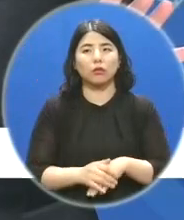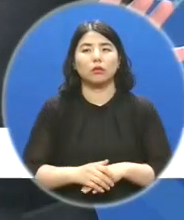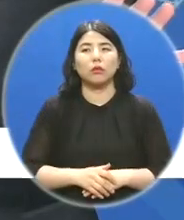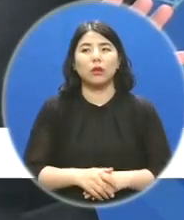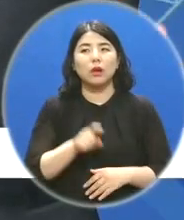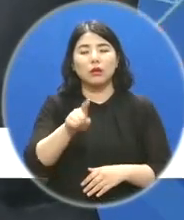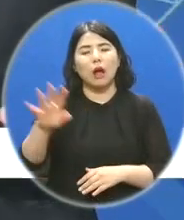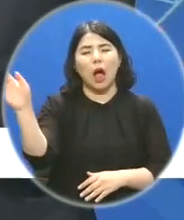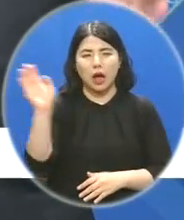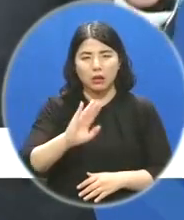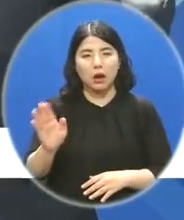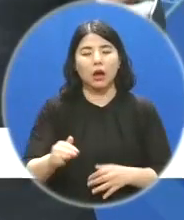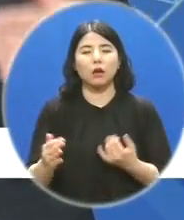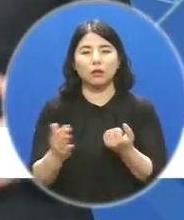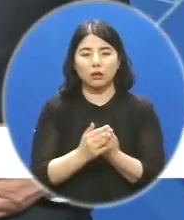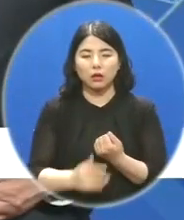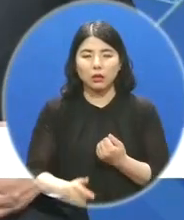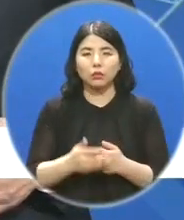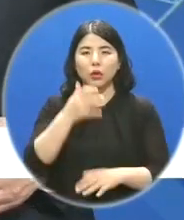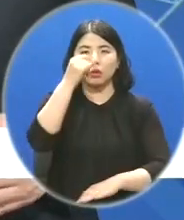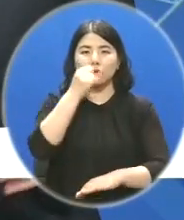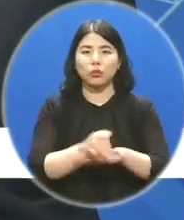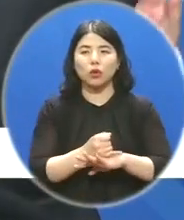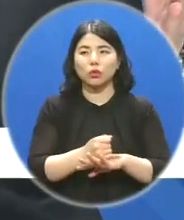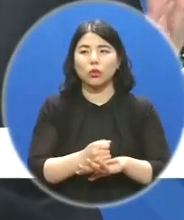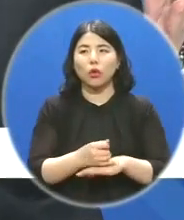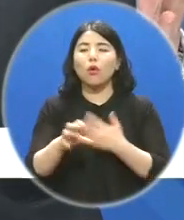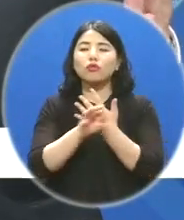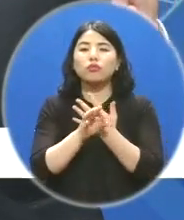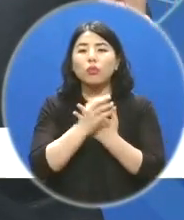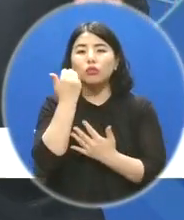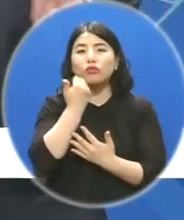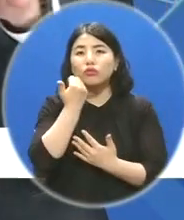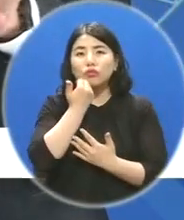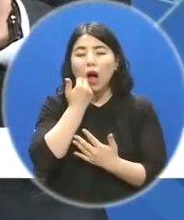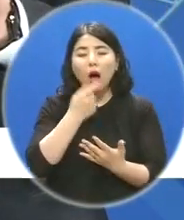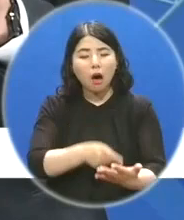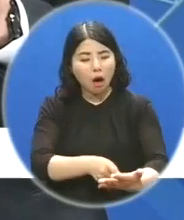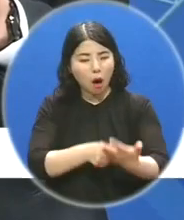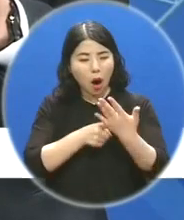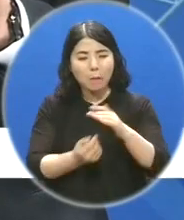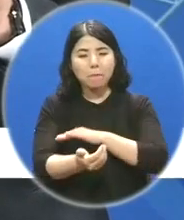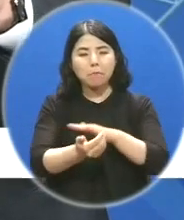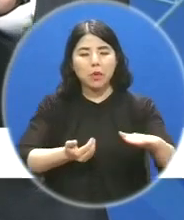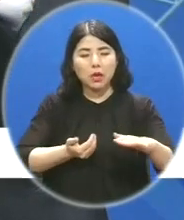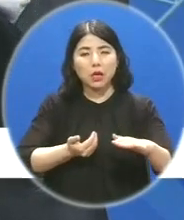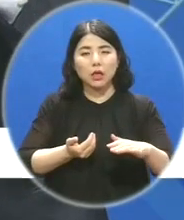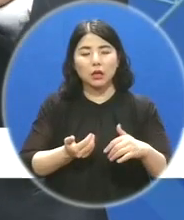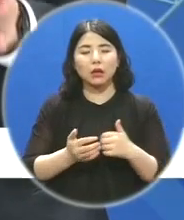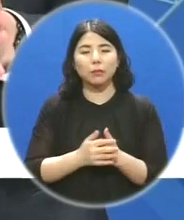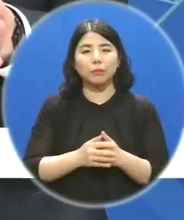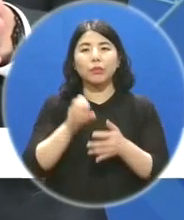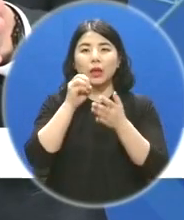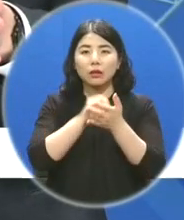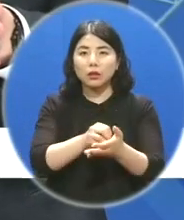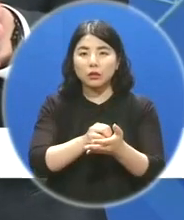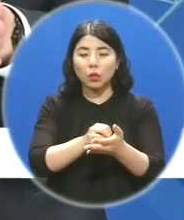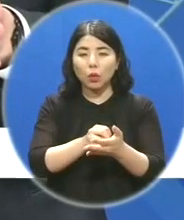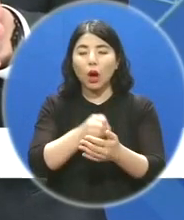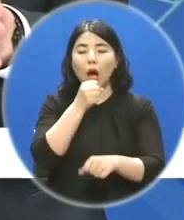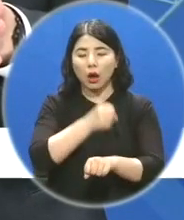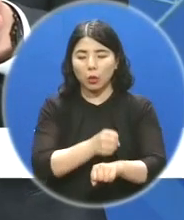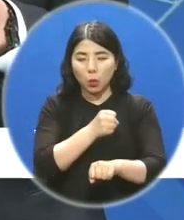아니에요. 그러니까 네. 적어도 후보들이 좀 누가 나왔는지 좀 미리 사전에 등록 제도를